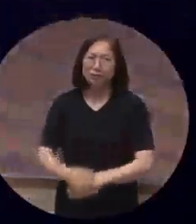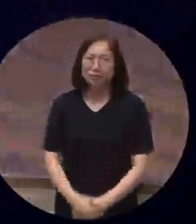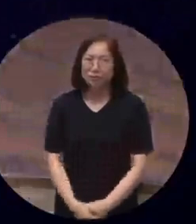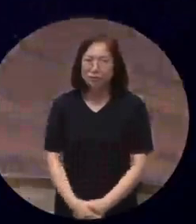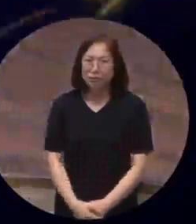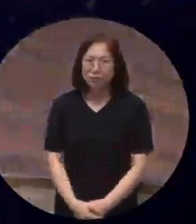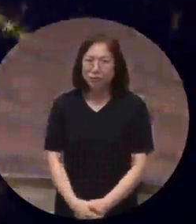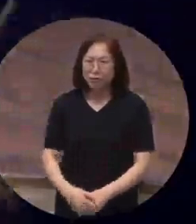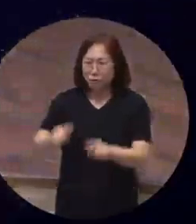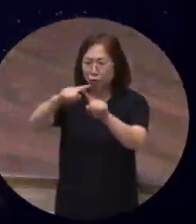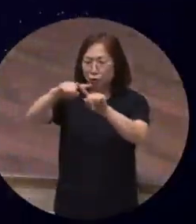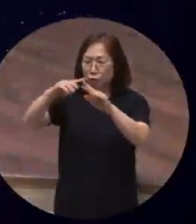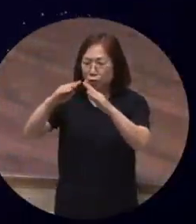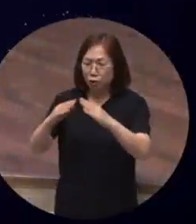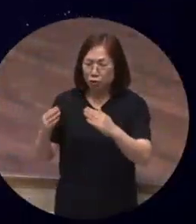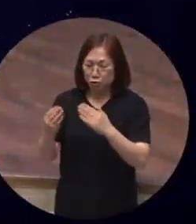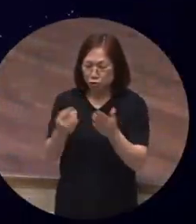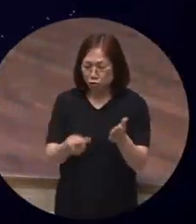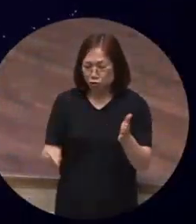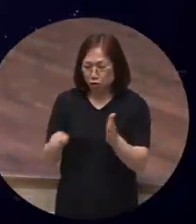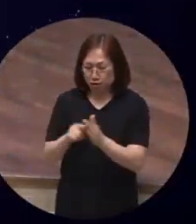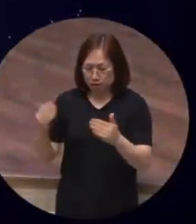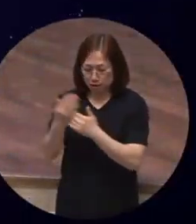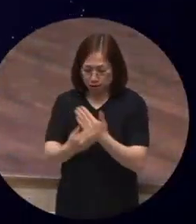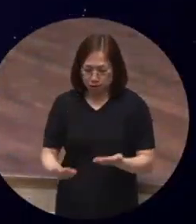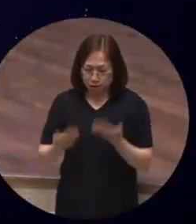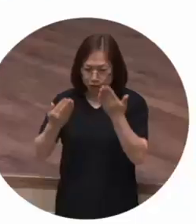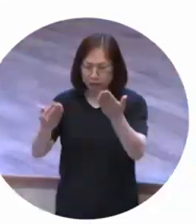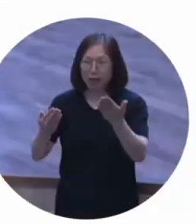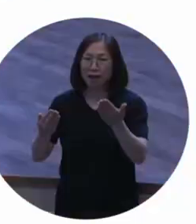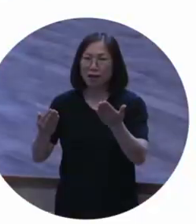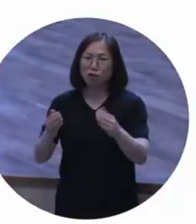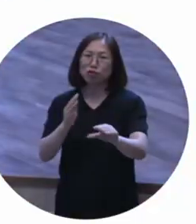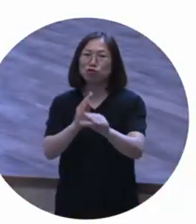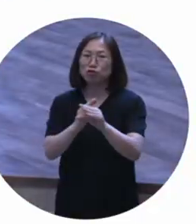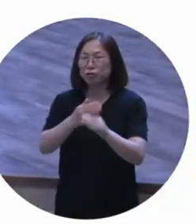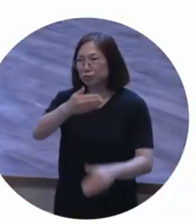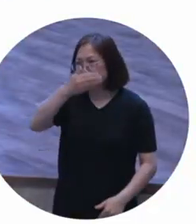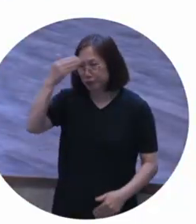교회를 위한 헌신의 불꽃, 예원의 불꽃 쿠람데오 청년회.